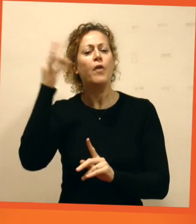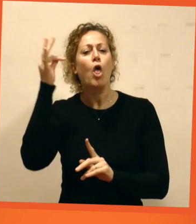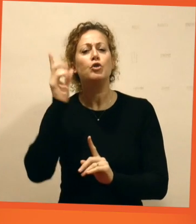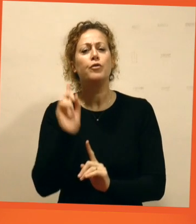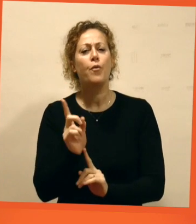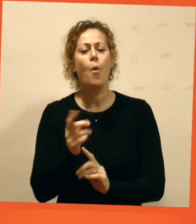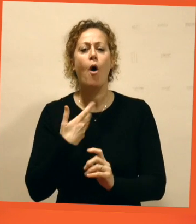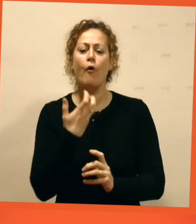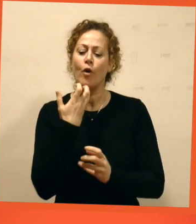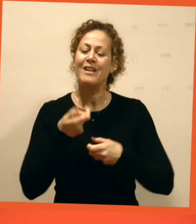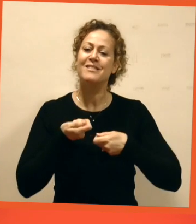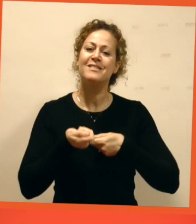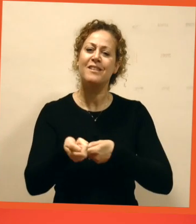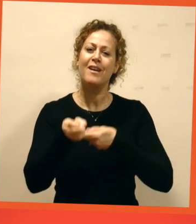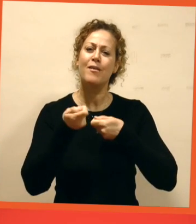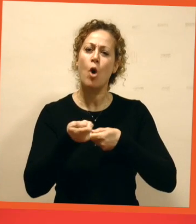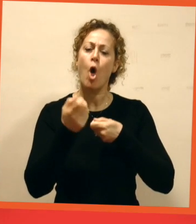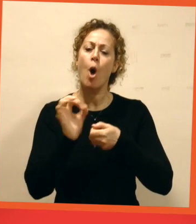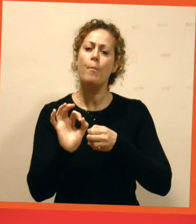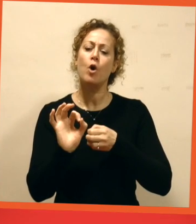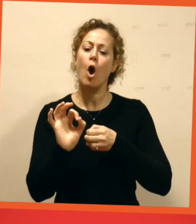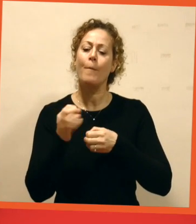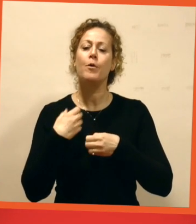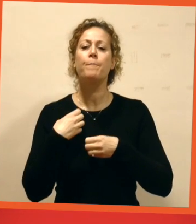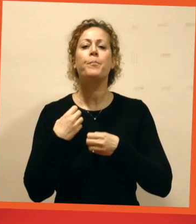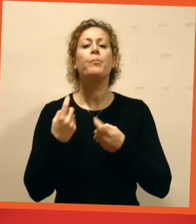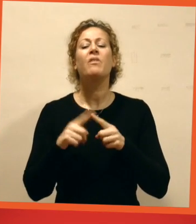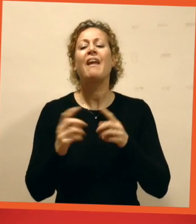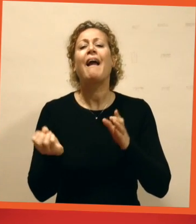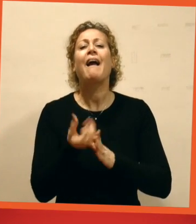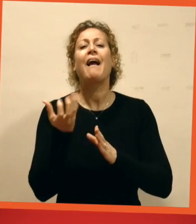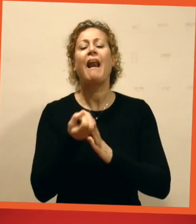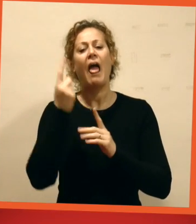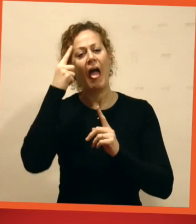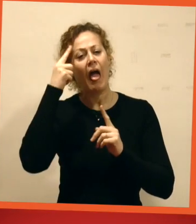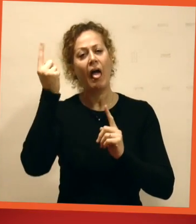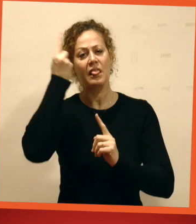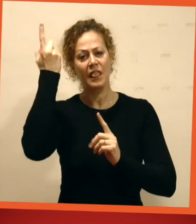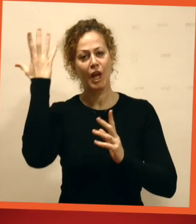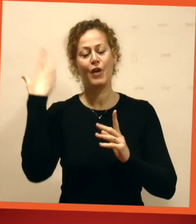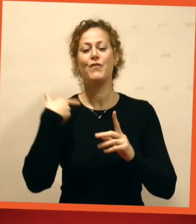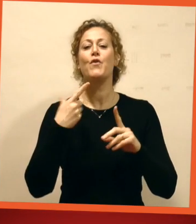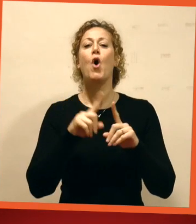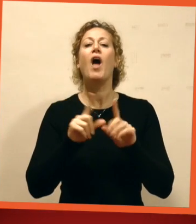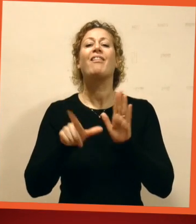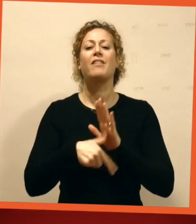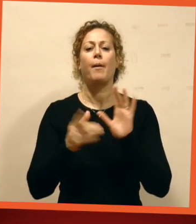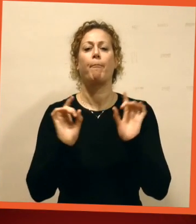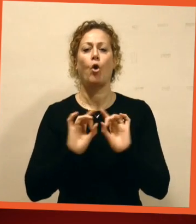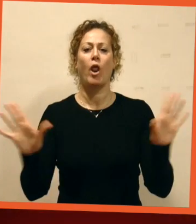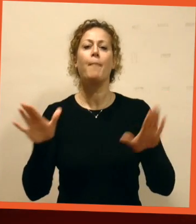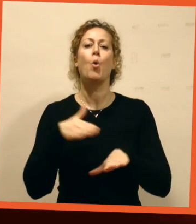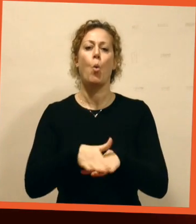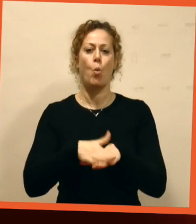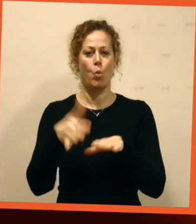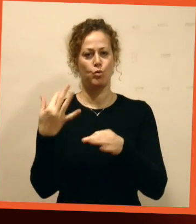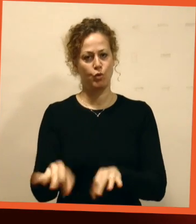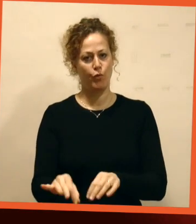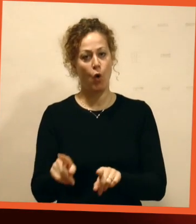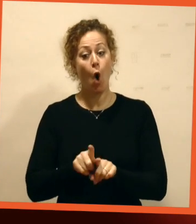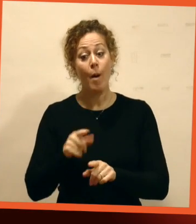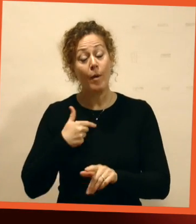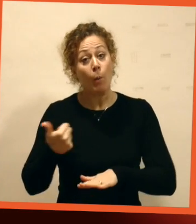stimolare l'uso creativo del tempo libero, cioè vivere il tempo libero da protagonisti, e da